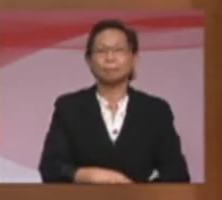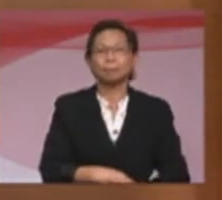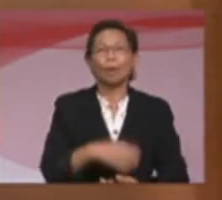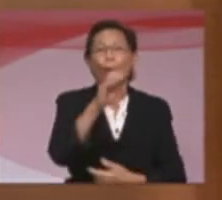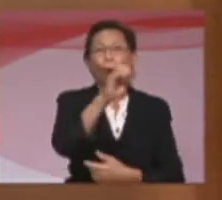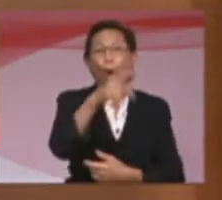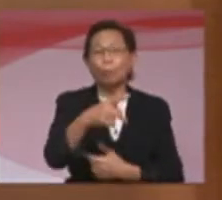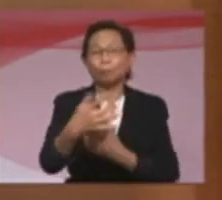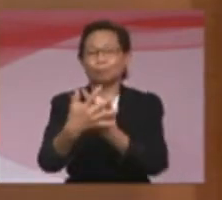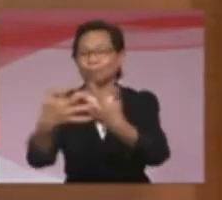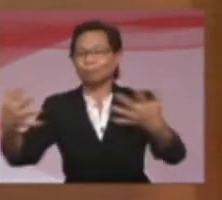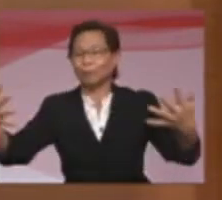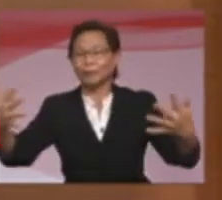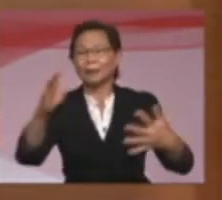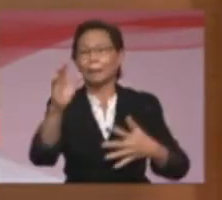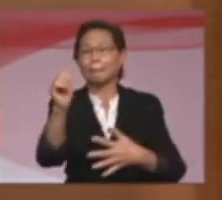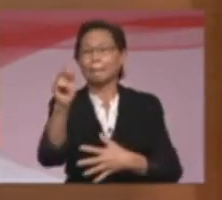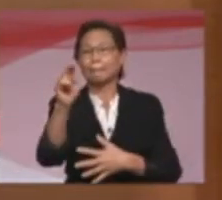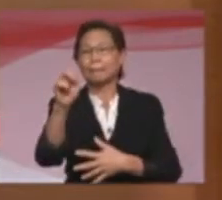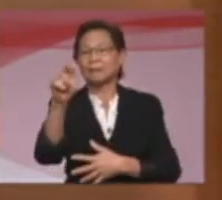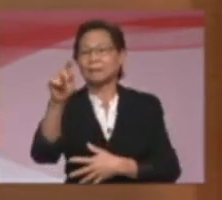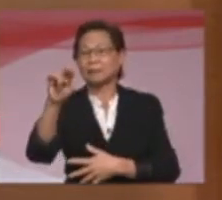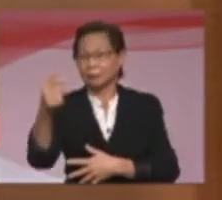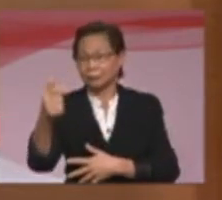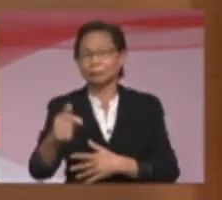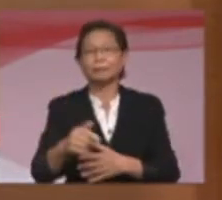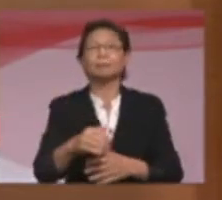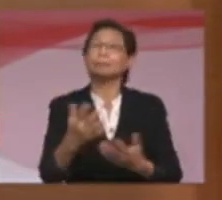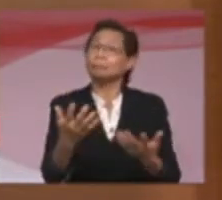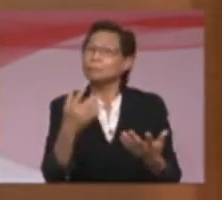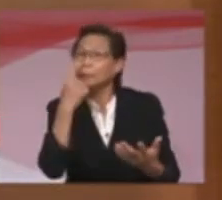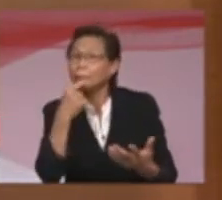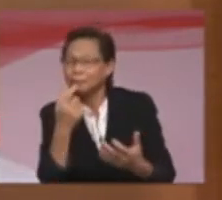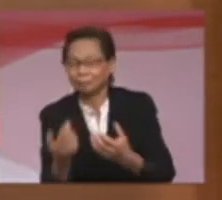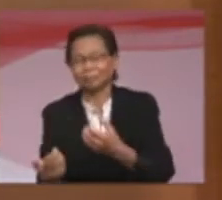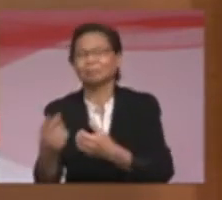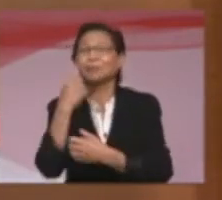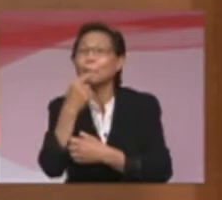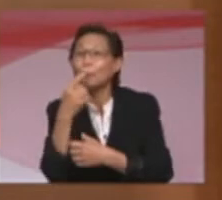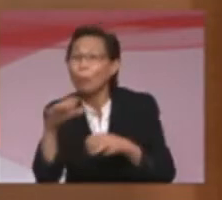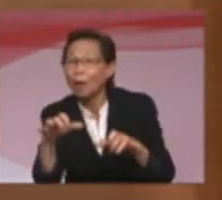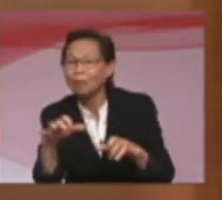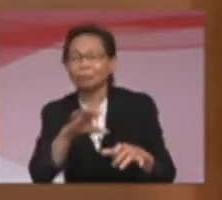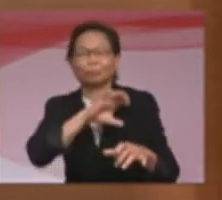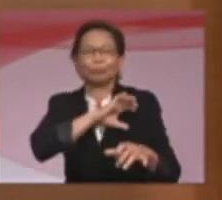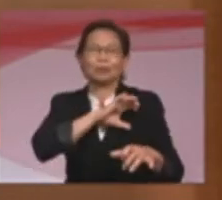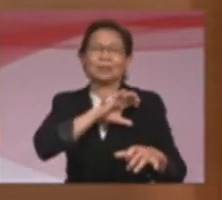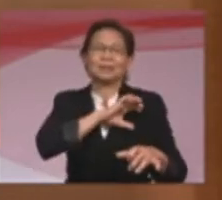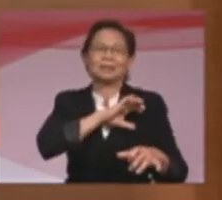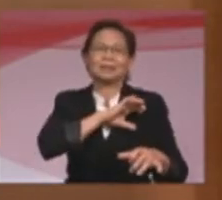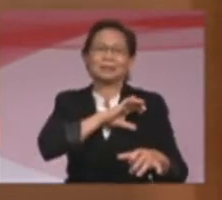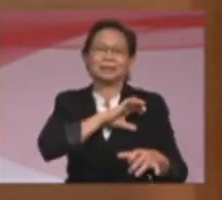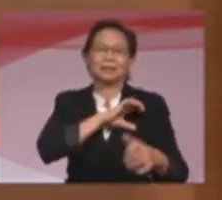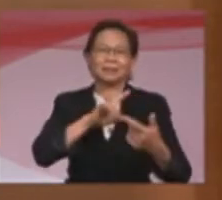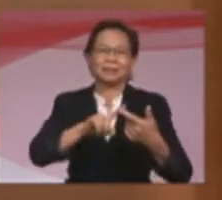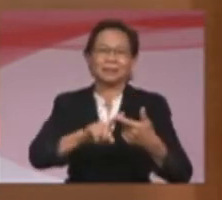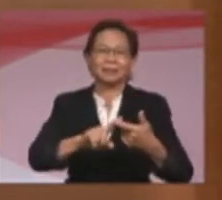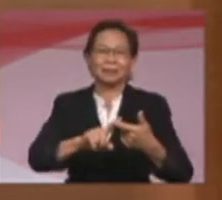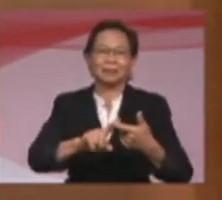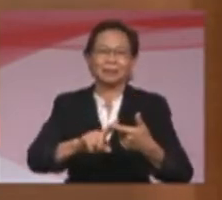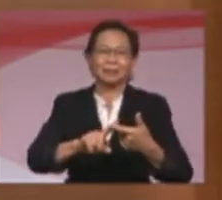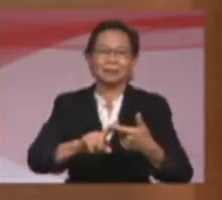benteng yang melibatkan PDRM, Angkatan Tentera Malaysia,